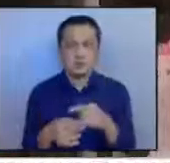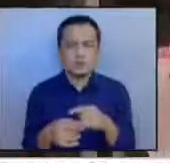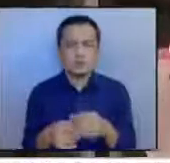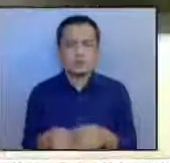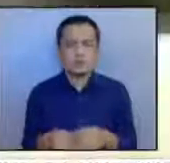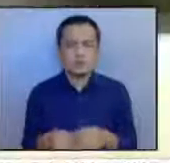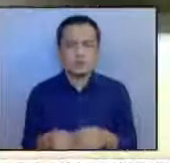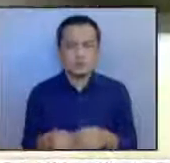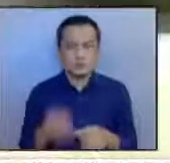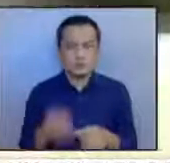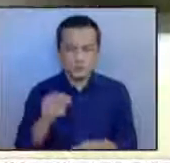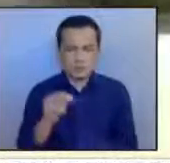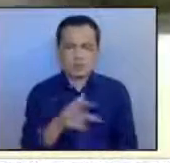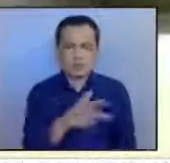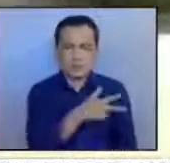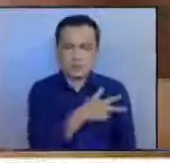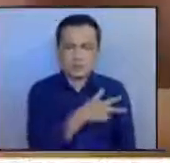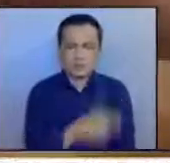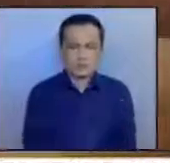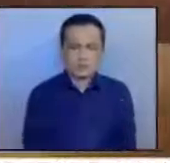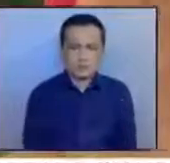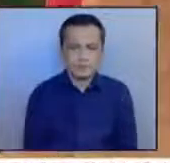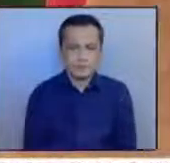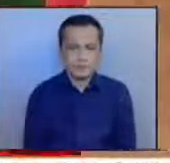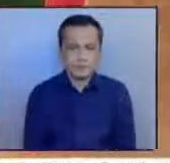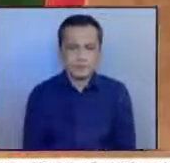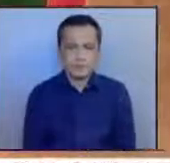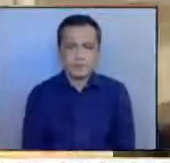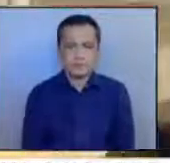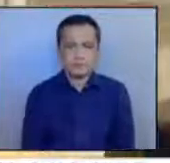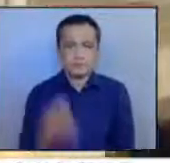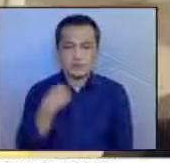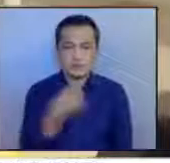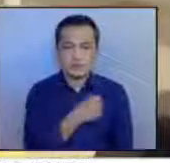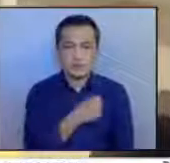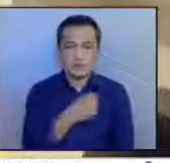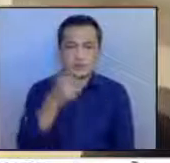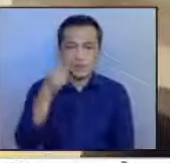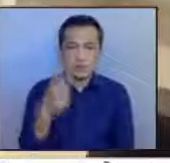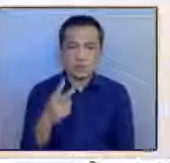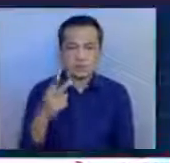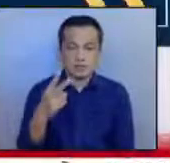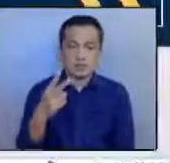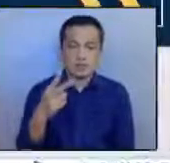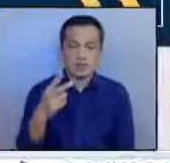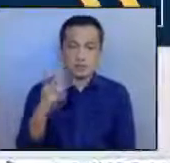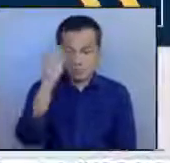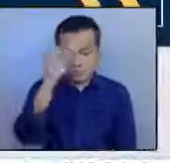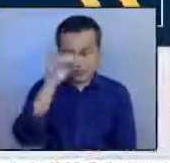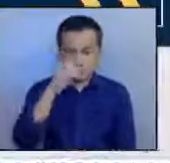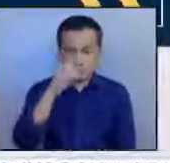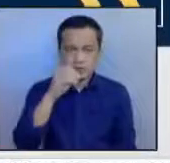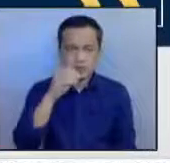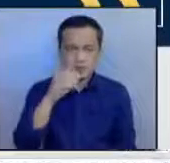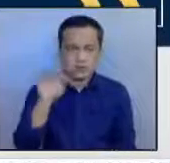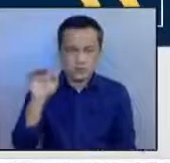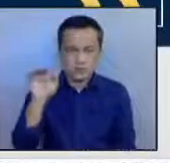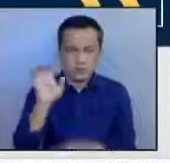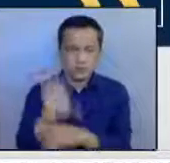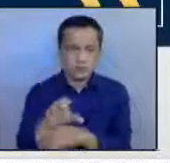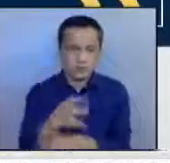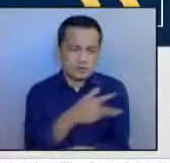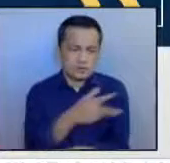booster talaga, ma'am. Ang mga senador naman, hati ang pananaw sa panukalang mandatory booster shot. Para kay Senator Loren Legarda,